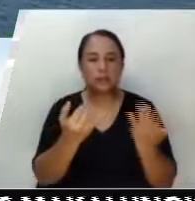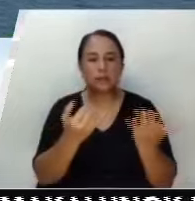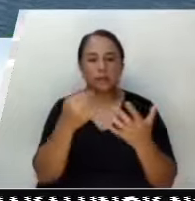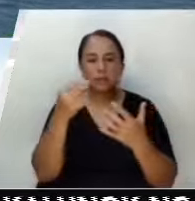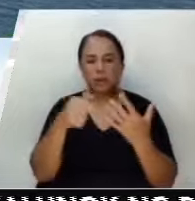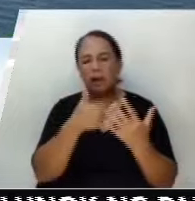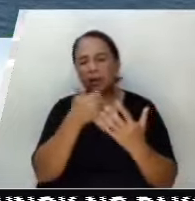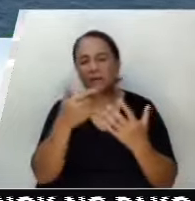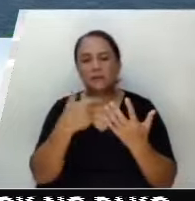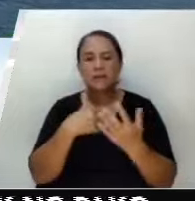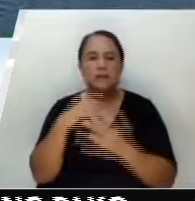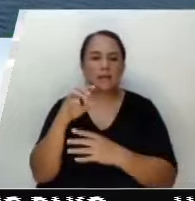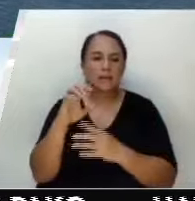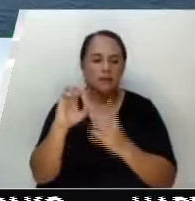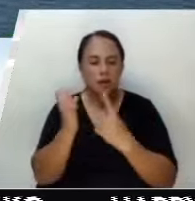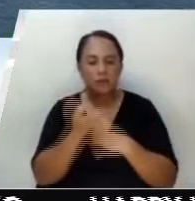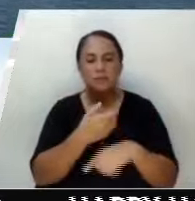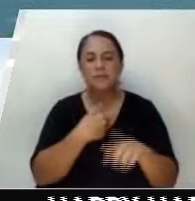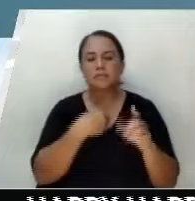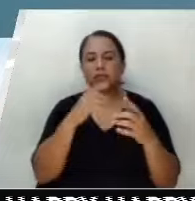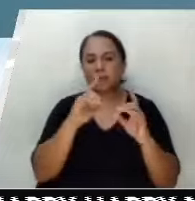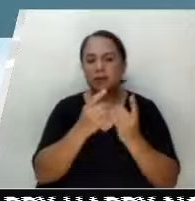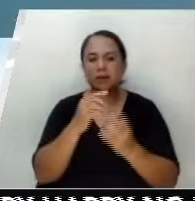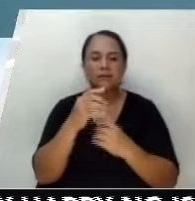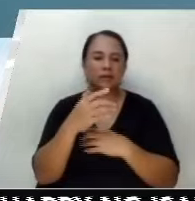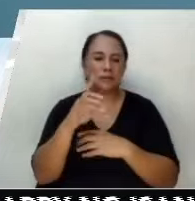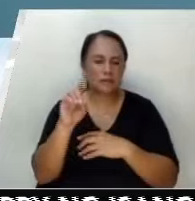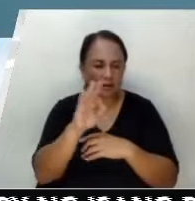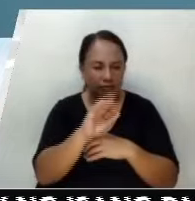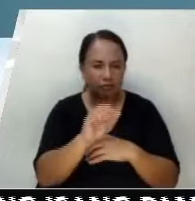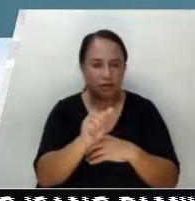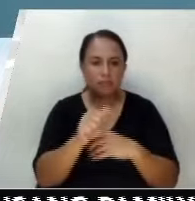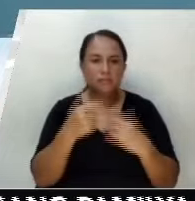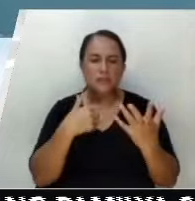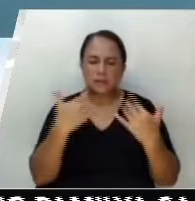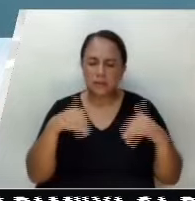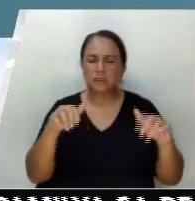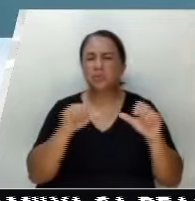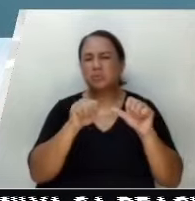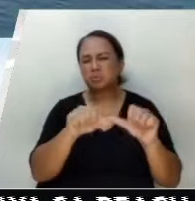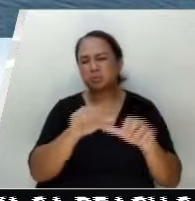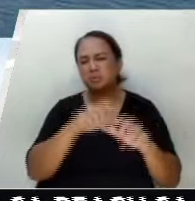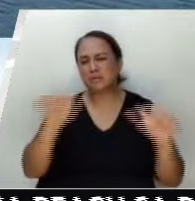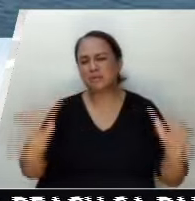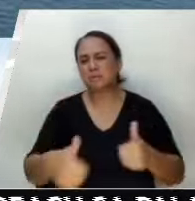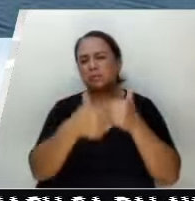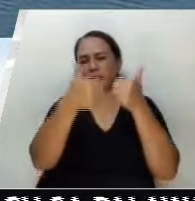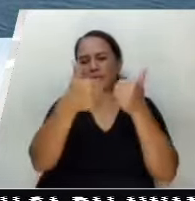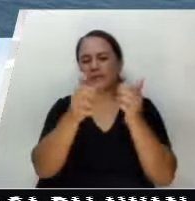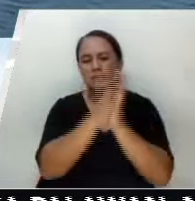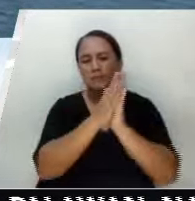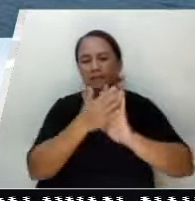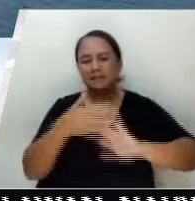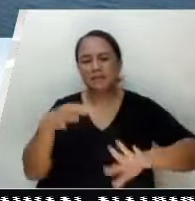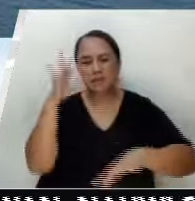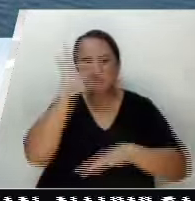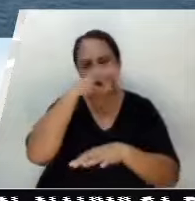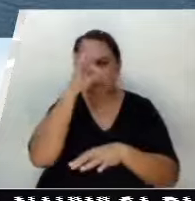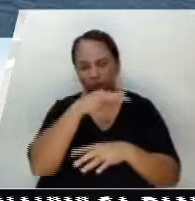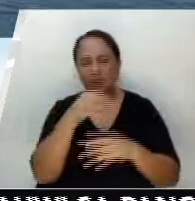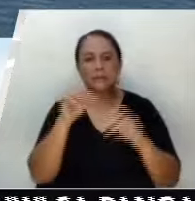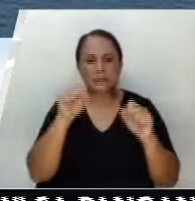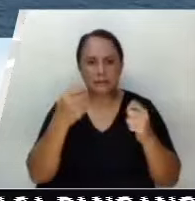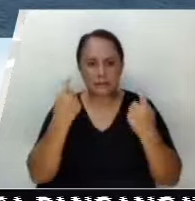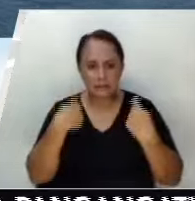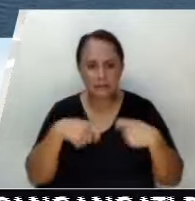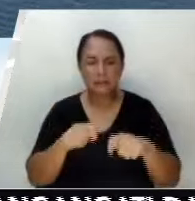Foreign Affairs Department. Ayon sa Pangulo, patuloy na naharap ang Pilipinas sa mga hamong may banta sa kapayapaan ng mga Pilipino kahit na nagsisikap ang